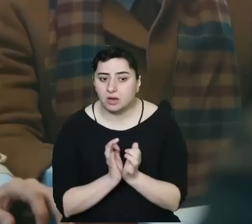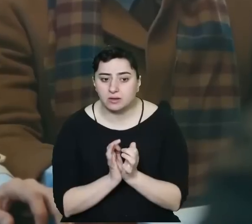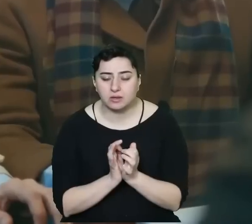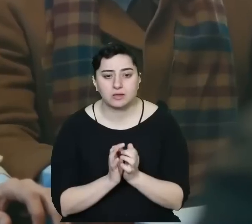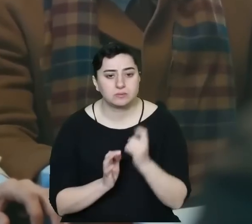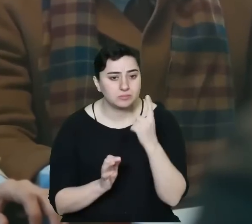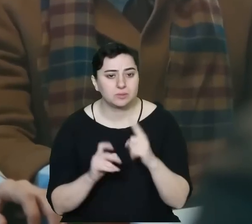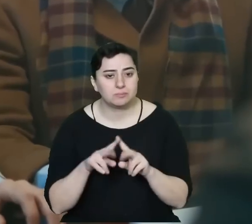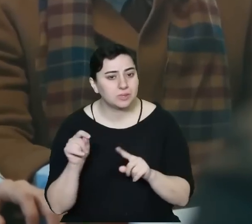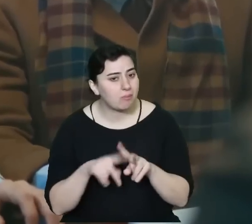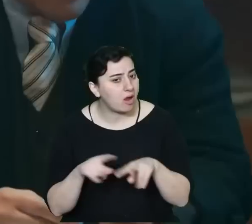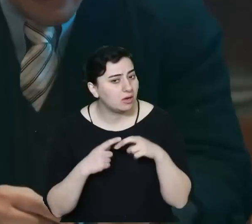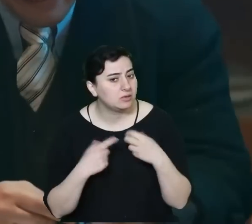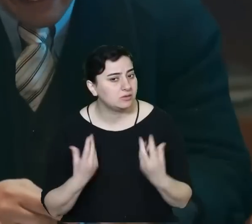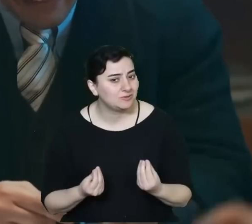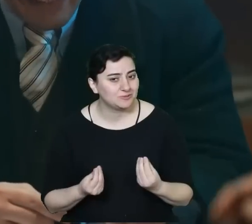Mihman, mihman üstüne.